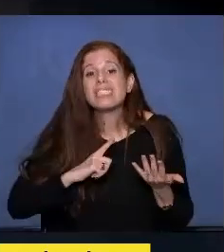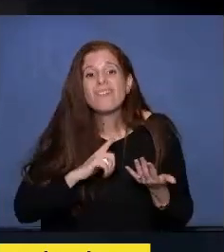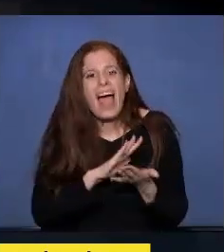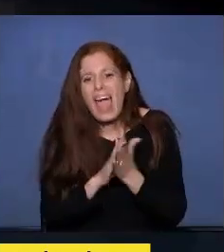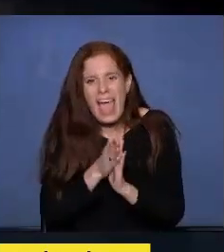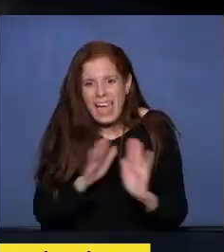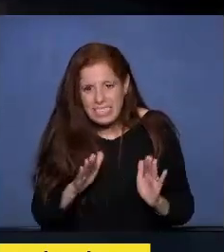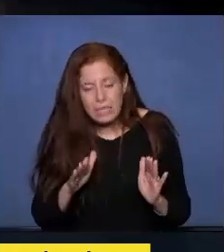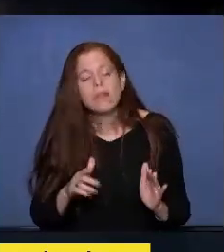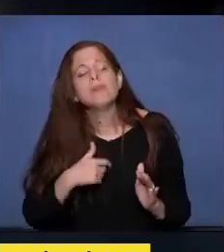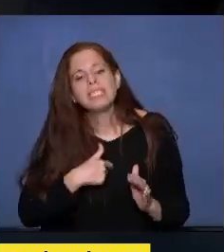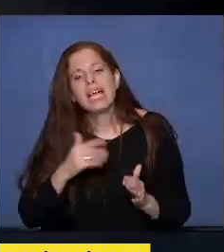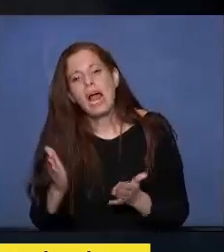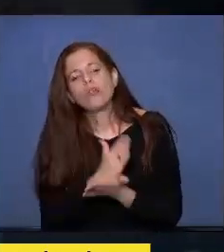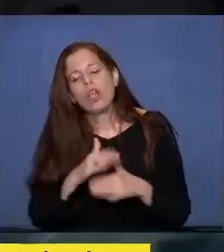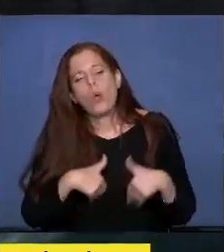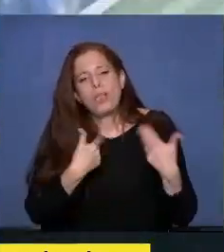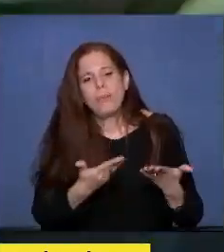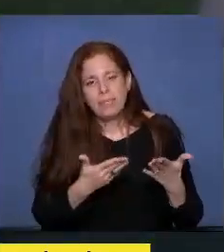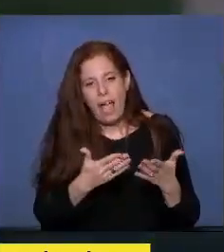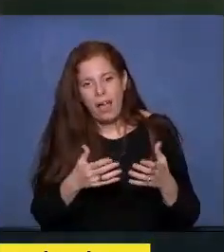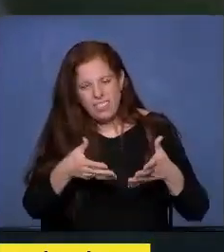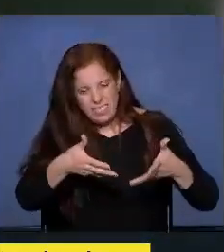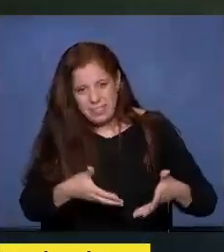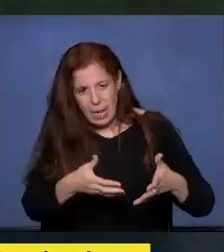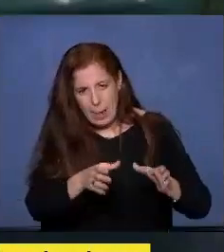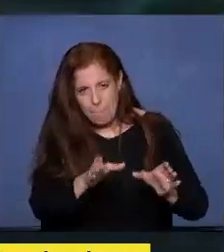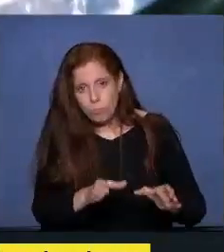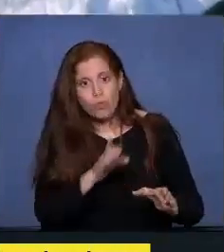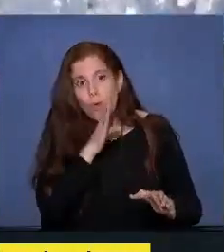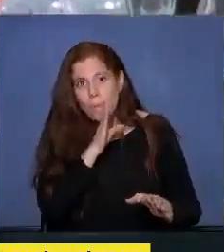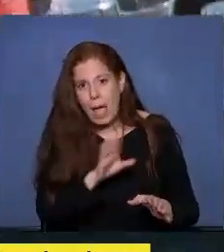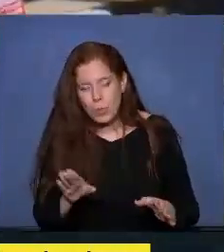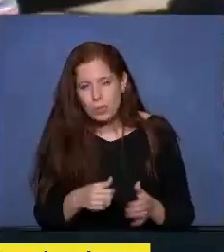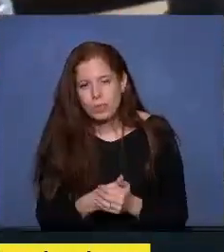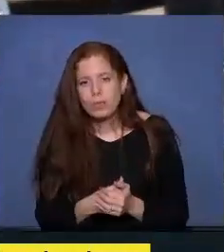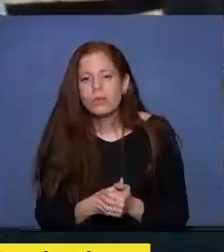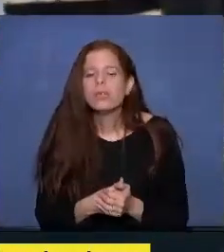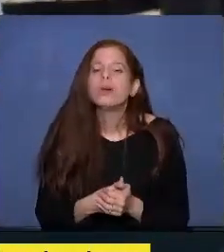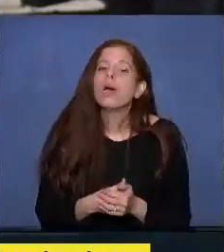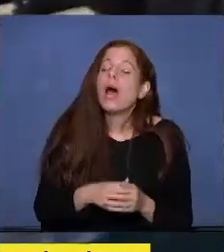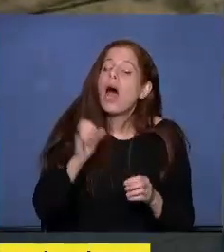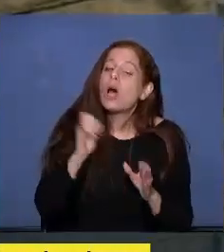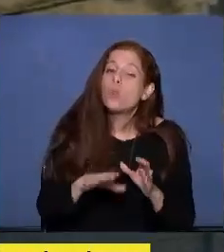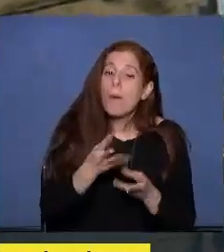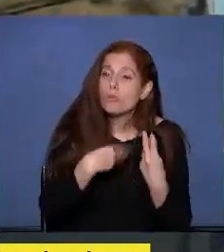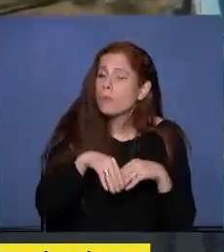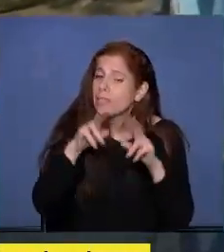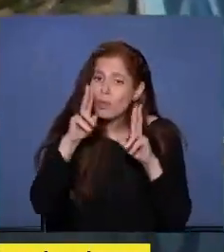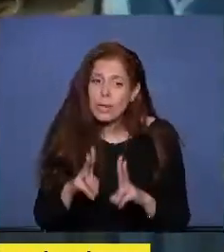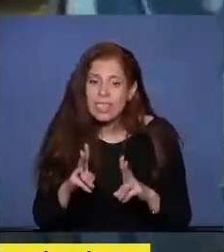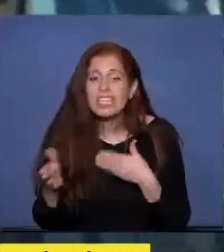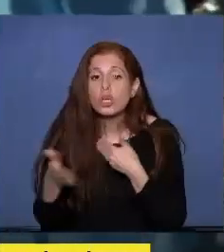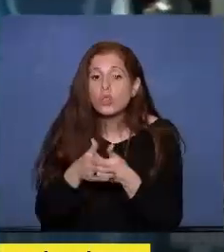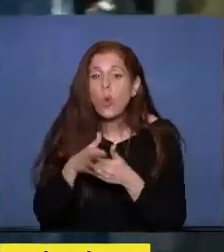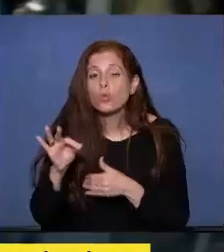שאנחנו מספקים לעצמנו את השקי פקל, שלא יהיו בעיות. התרומה המשפחתית לא נעצרת כאן. אשתו הטריה של יונתן